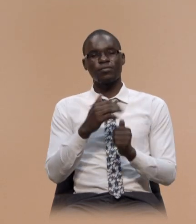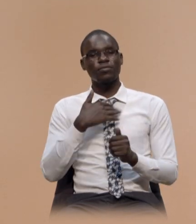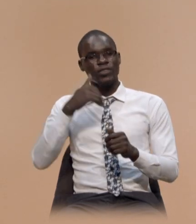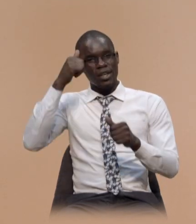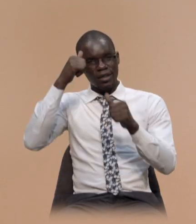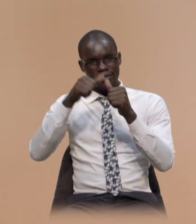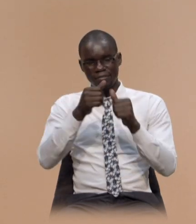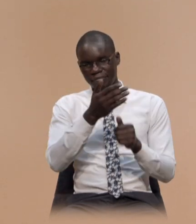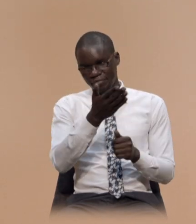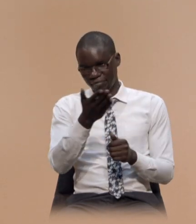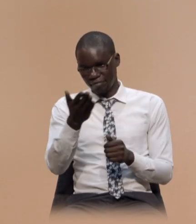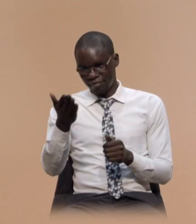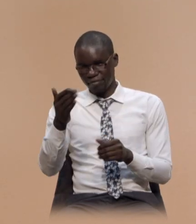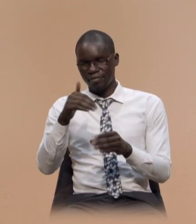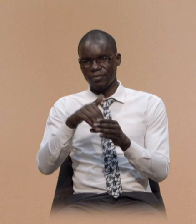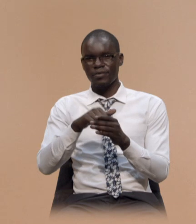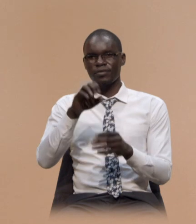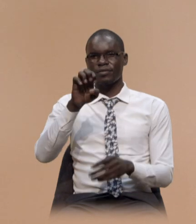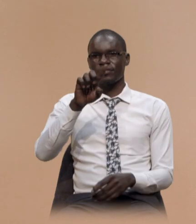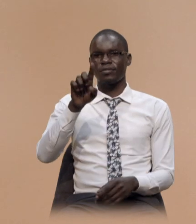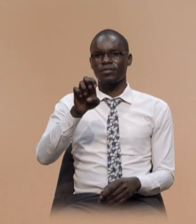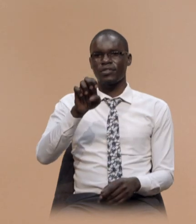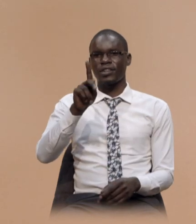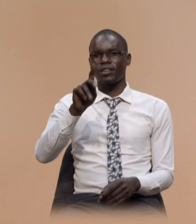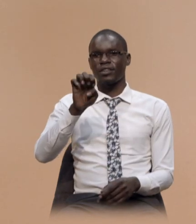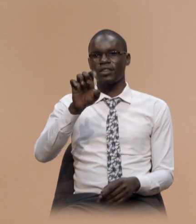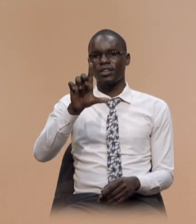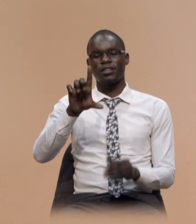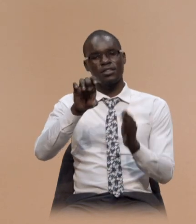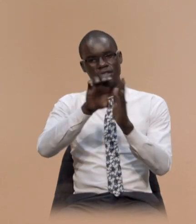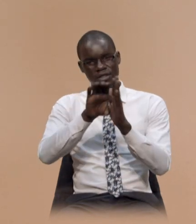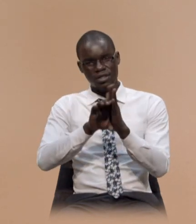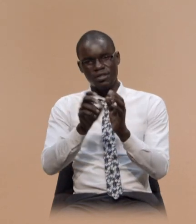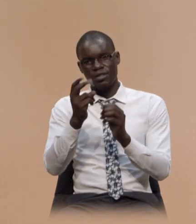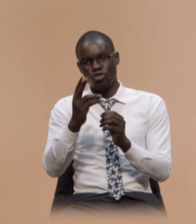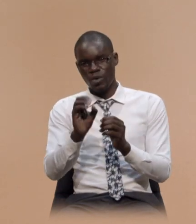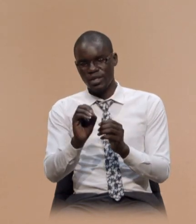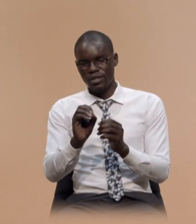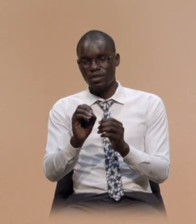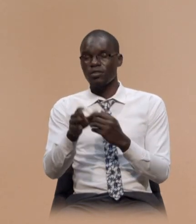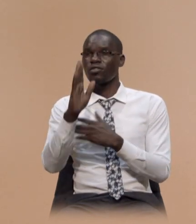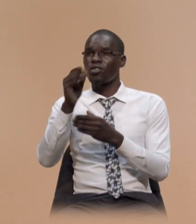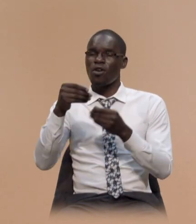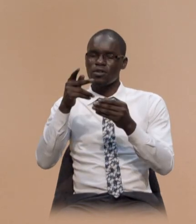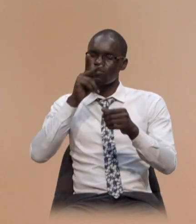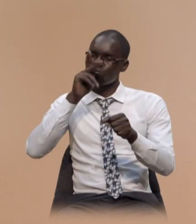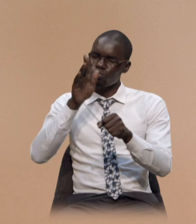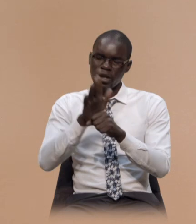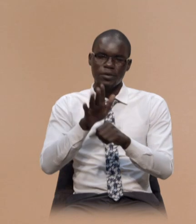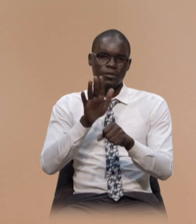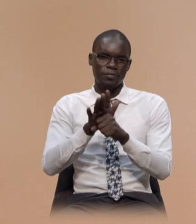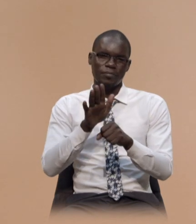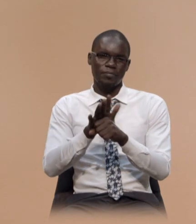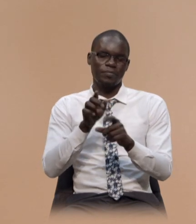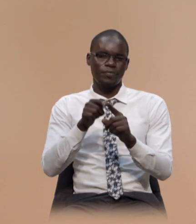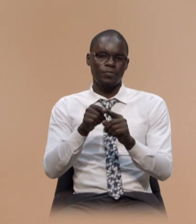kukumbusha tu ya kwamba katika kitabu cha Ezekieli 20 Mungu alitoa ahadi nyingi kwa wana wa Israeli.